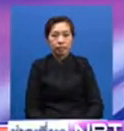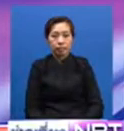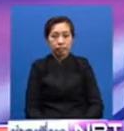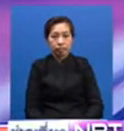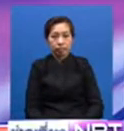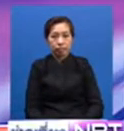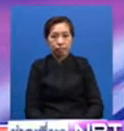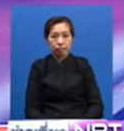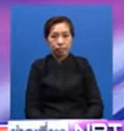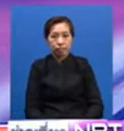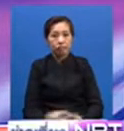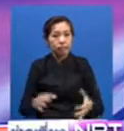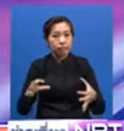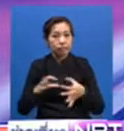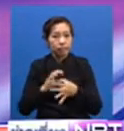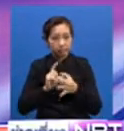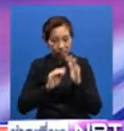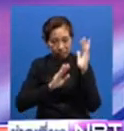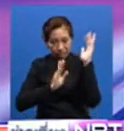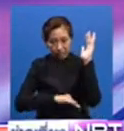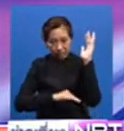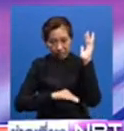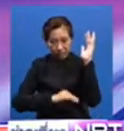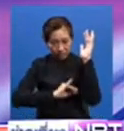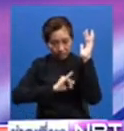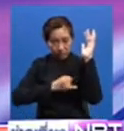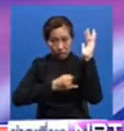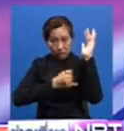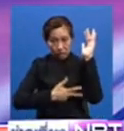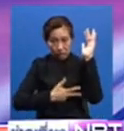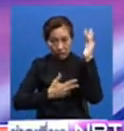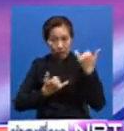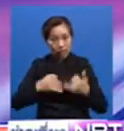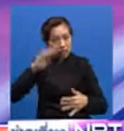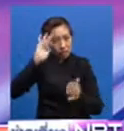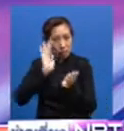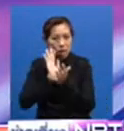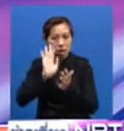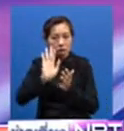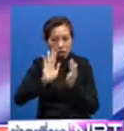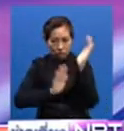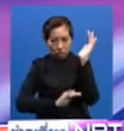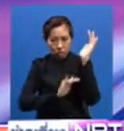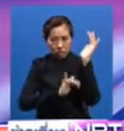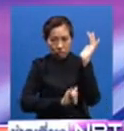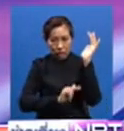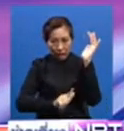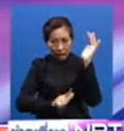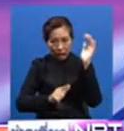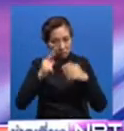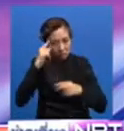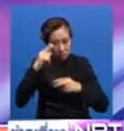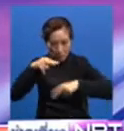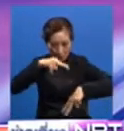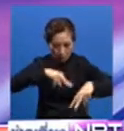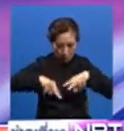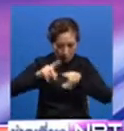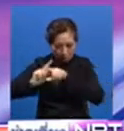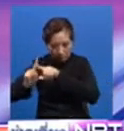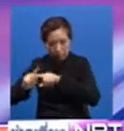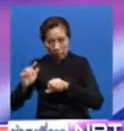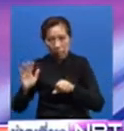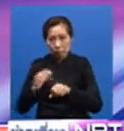นักส่วนสถานการณ์ในพื้นที่ชายแดนจังหวัดภาคใต้นะคะตำรวจยะลายังคงคุมเข้มตามจุดตรวจจุดสกัดต่างๆ